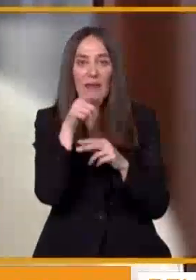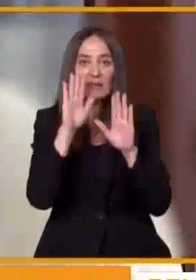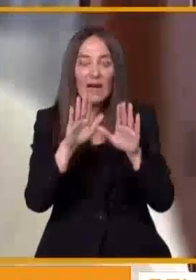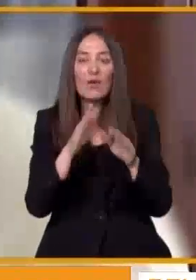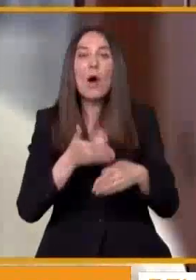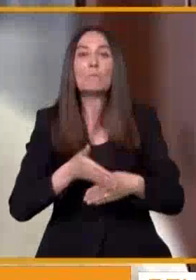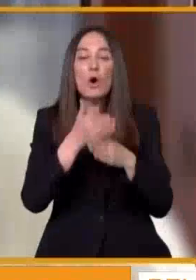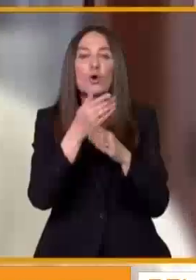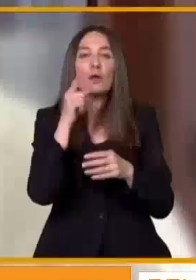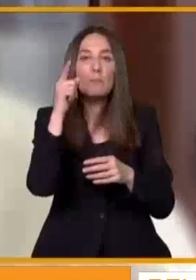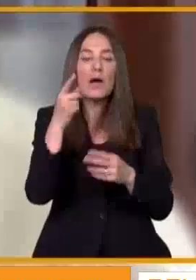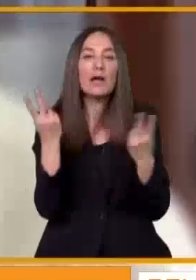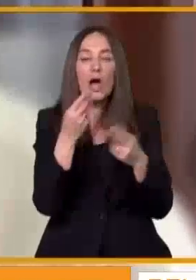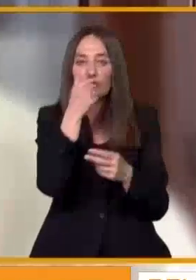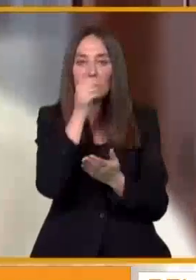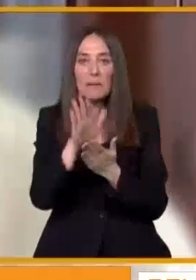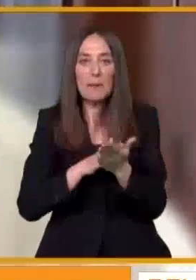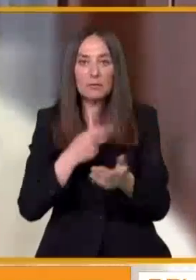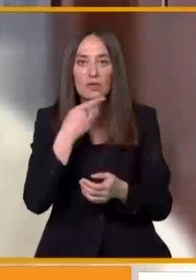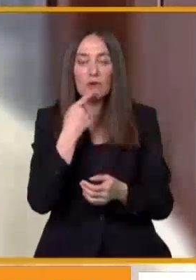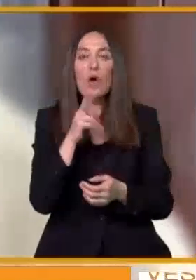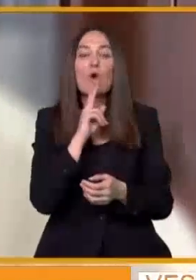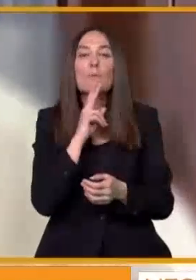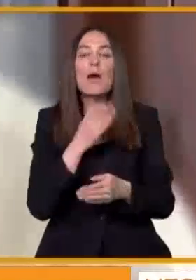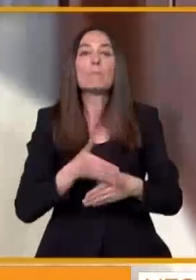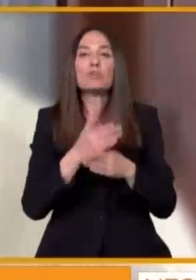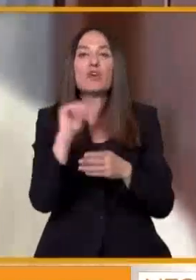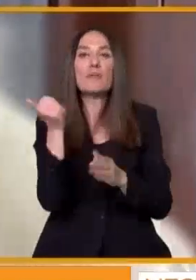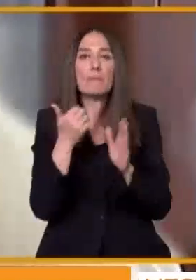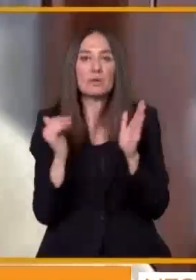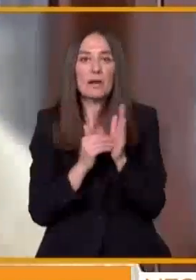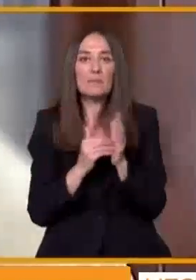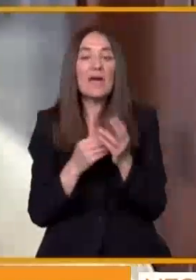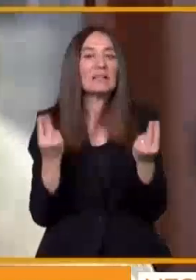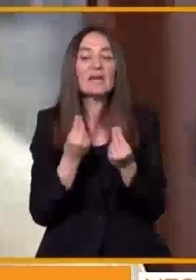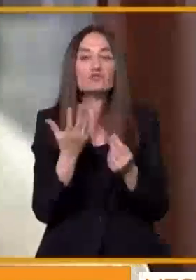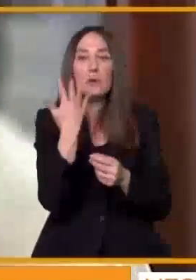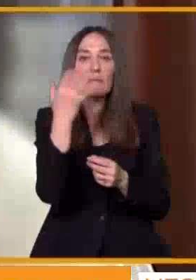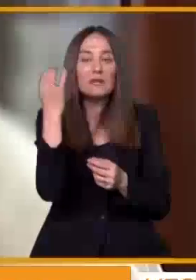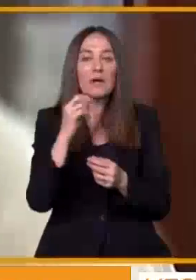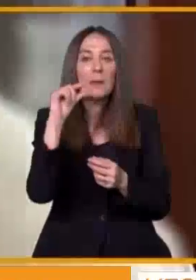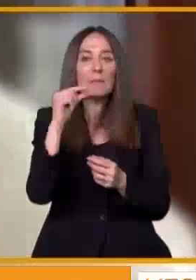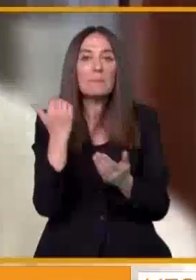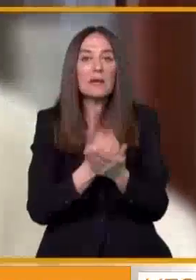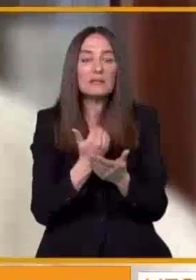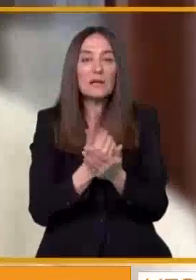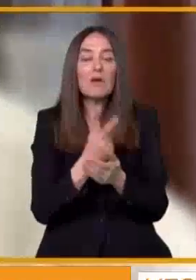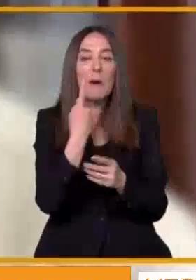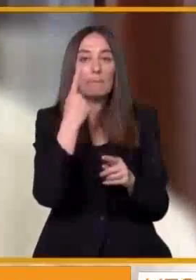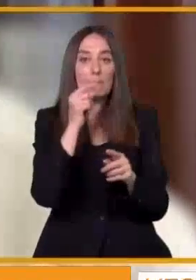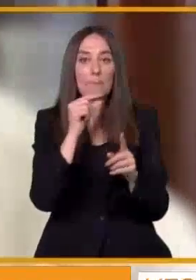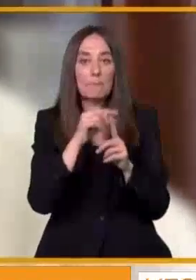da pomognete onima, kao što sam na početku i rekao, kojima je pomoć najpotrebnija. Zašto 50% minimalne zarade? Po